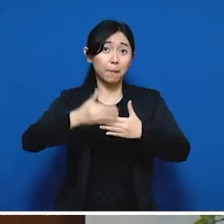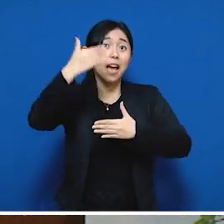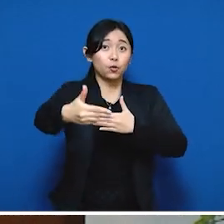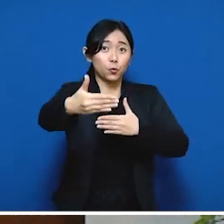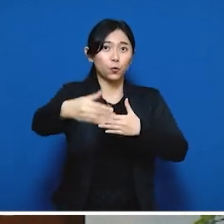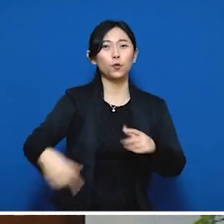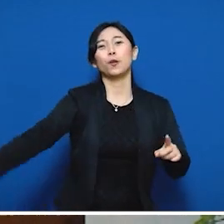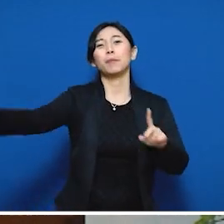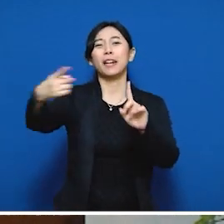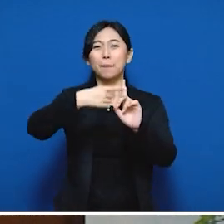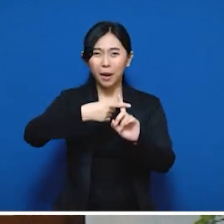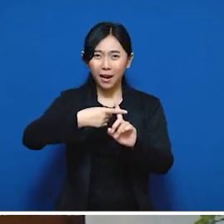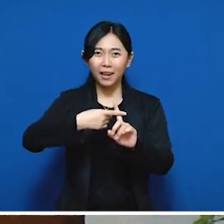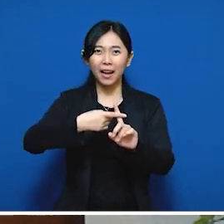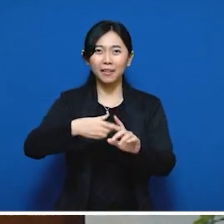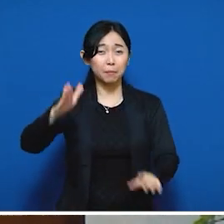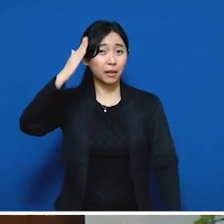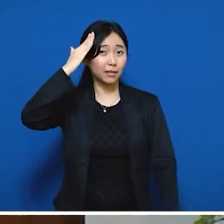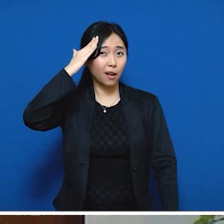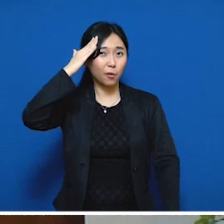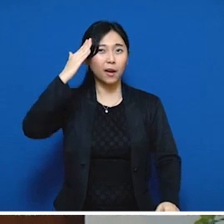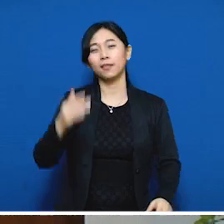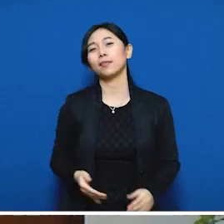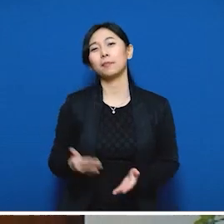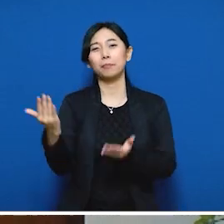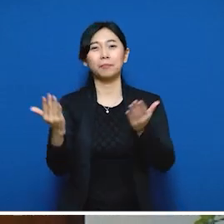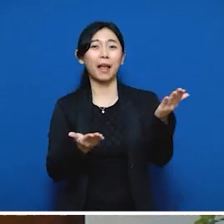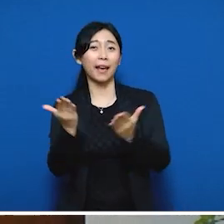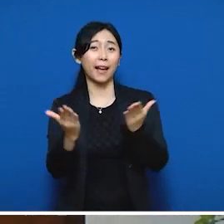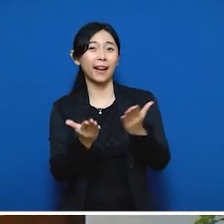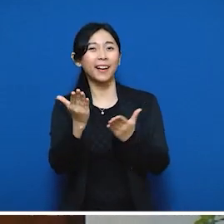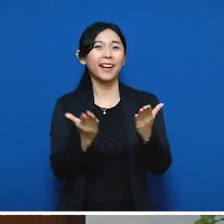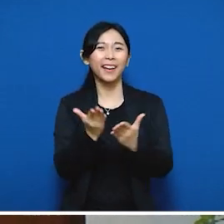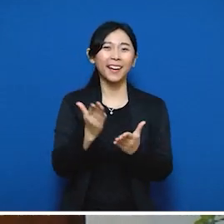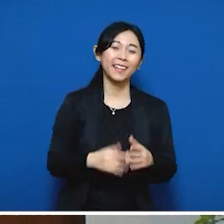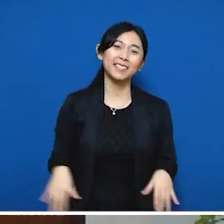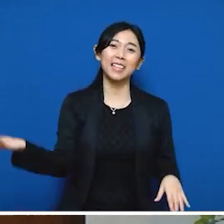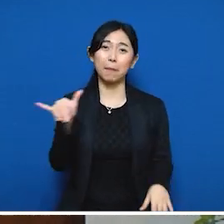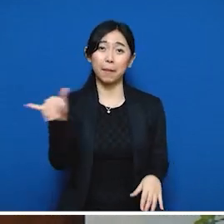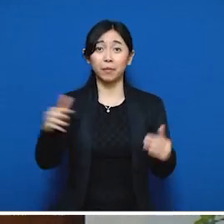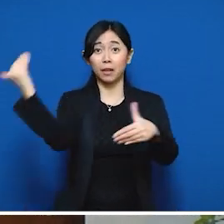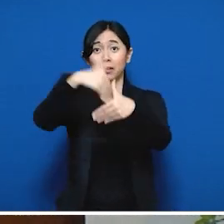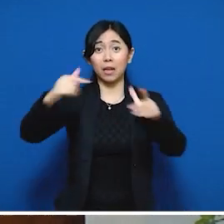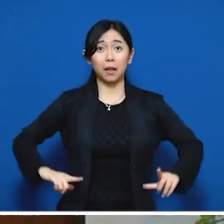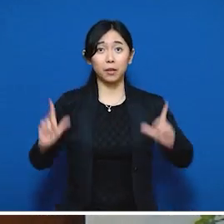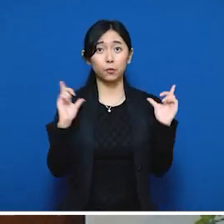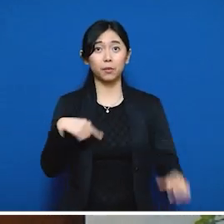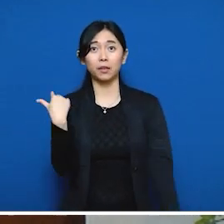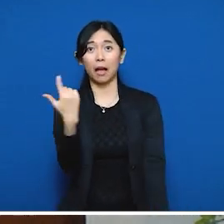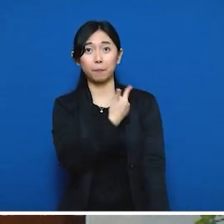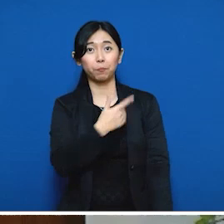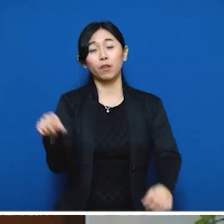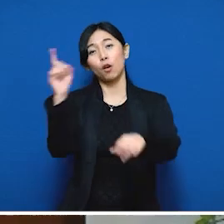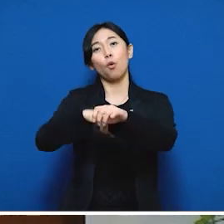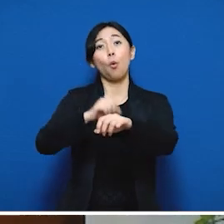Pengetahuan, ada pengalaman, dan pelayanan. Demikian juga dalam kehidupan kita, saudara-saudara.